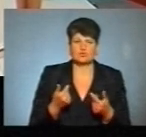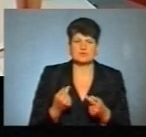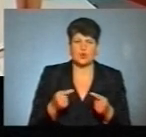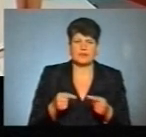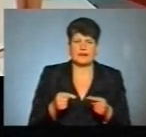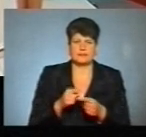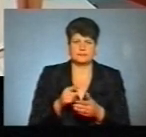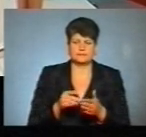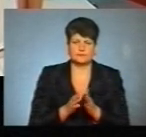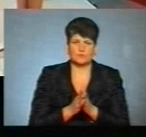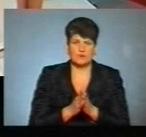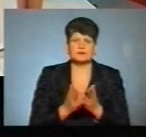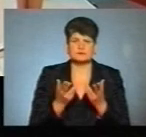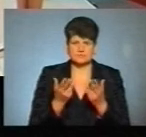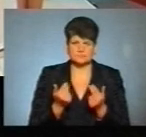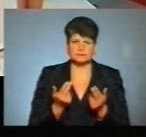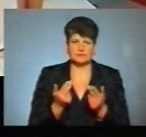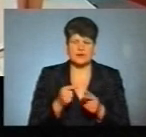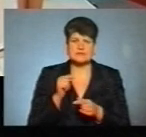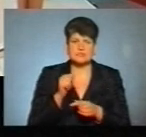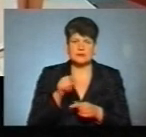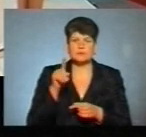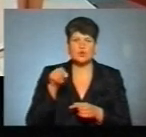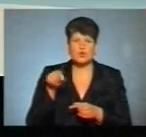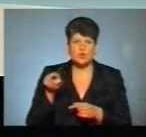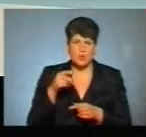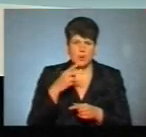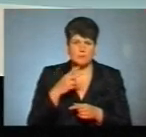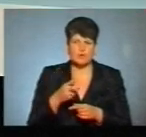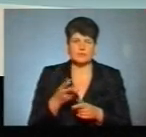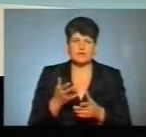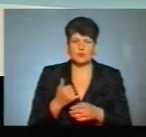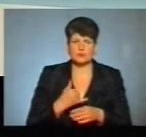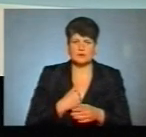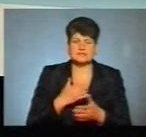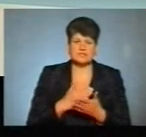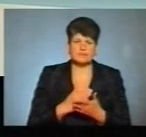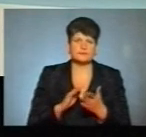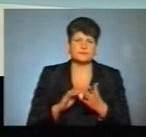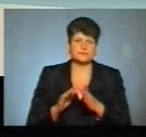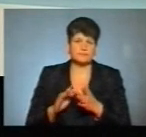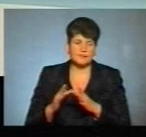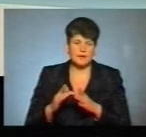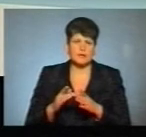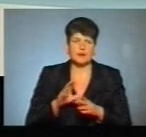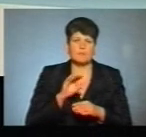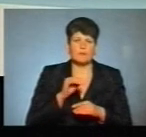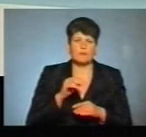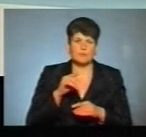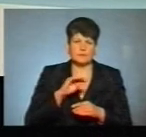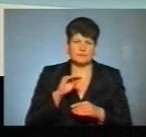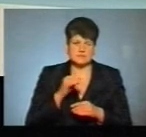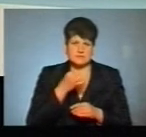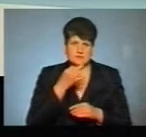конкретним проханням? Абсолютно так. За тим же ж номером, за яким у нас вистанений і в соцмережах, і який я продиктував, людина